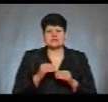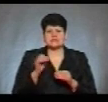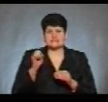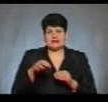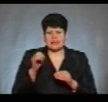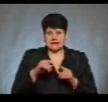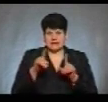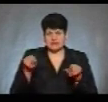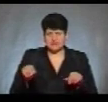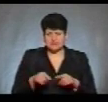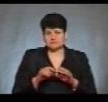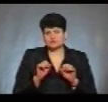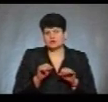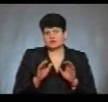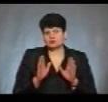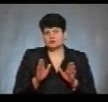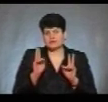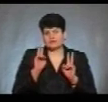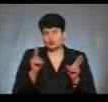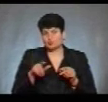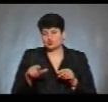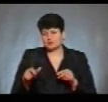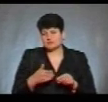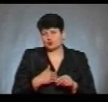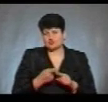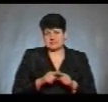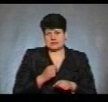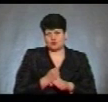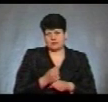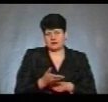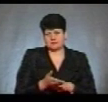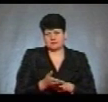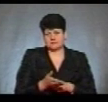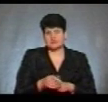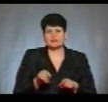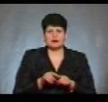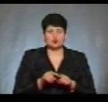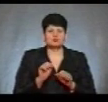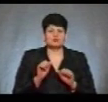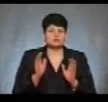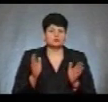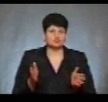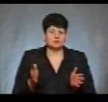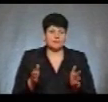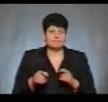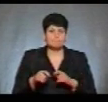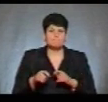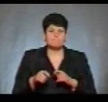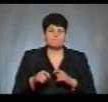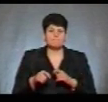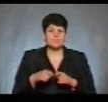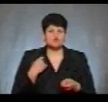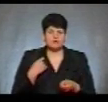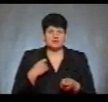Тобто якісь, можливо, будуть невідомі особи, які захочуть це зробити, так? Так само може бути пошкодження чи